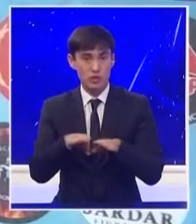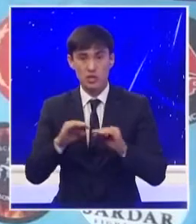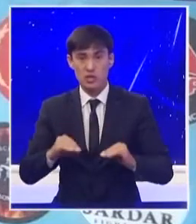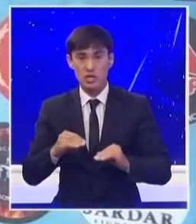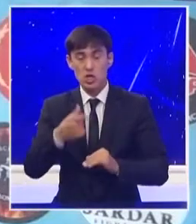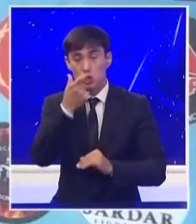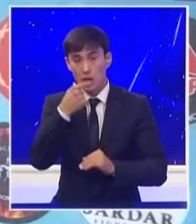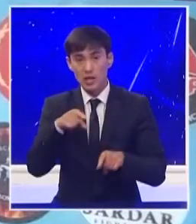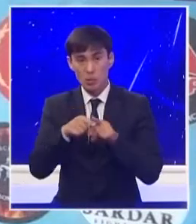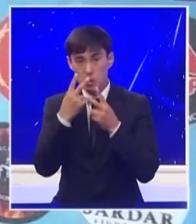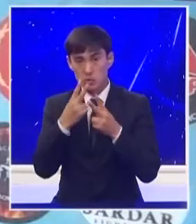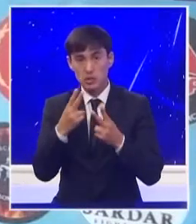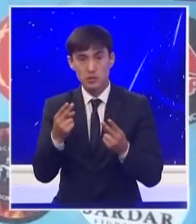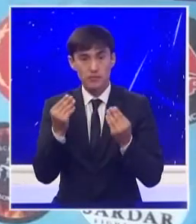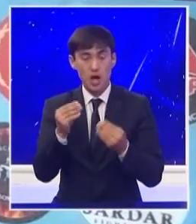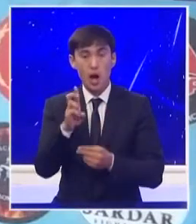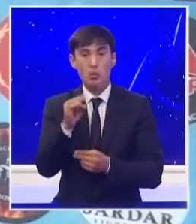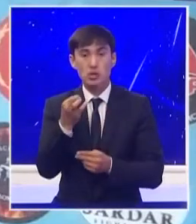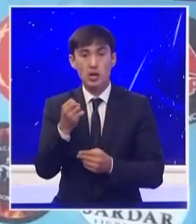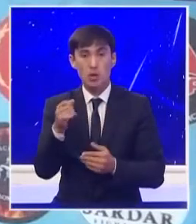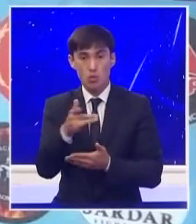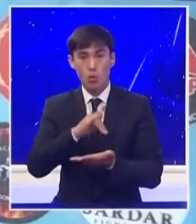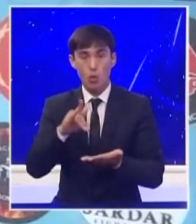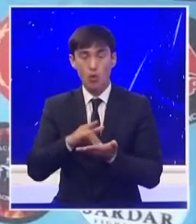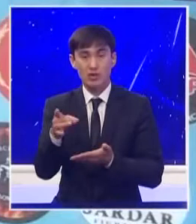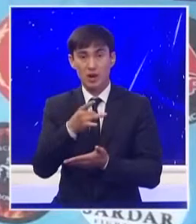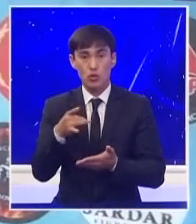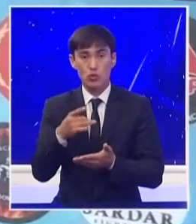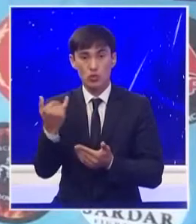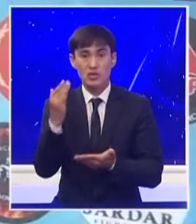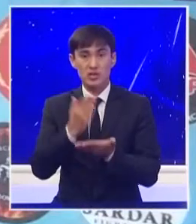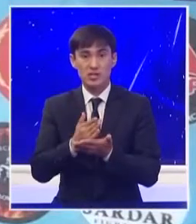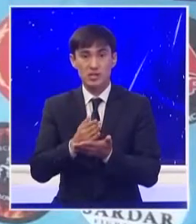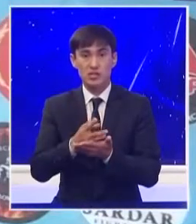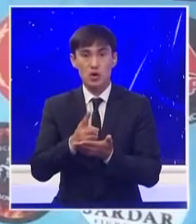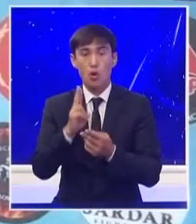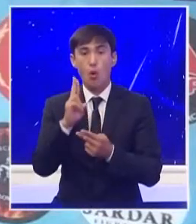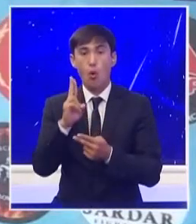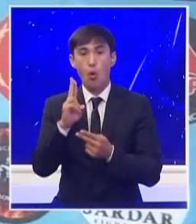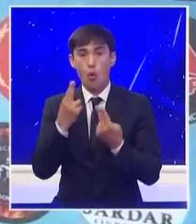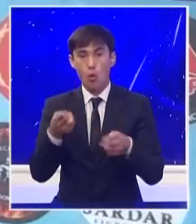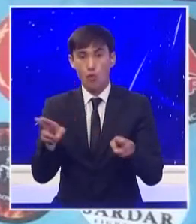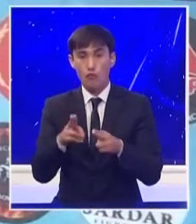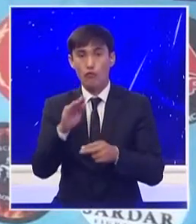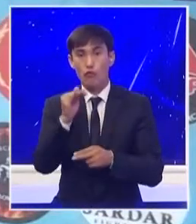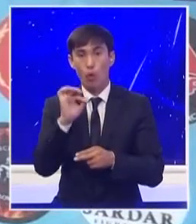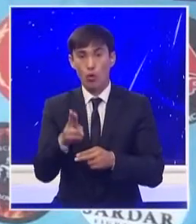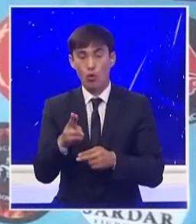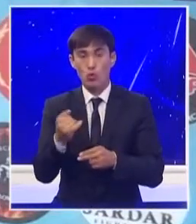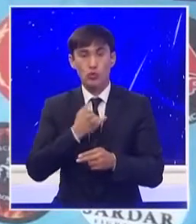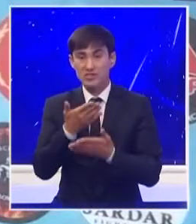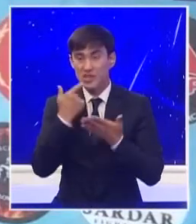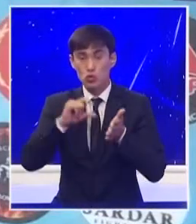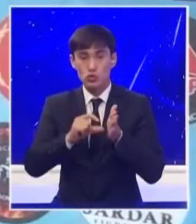вот Жаркент. Посмотрите, Жаркент и Капчагай, мы город, Жаркент – район. У них есть ФОК. Мы большой город, у нас нету ФОКа, у нас нету больших